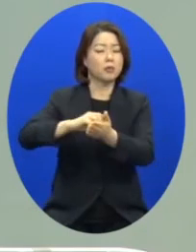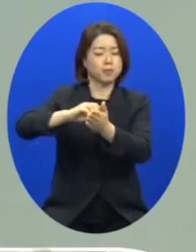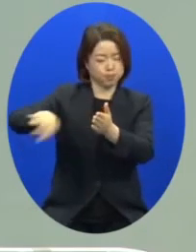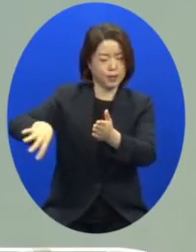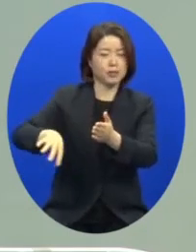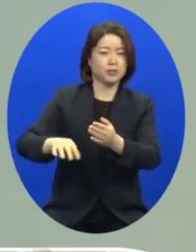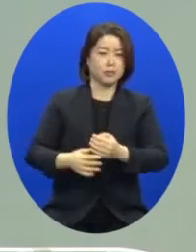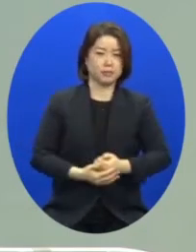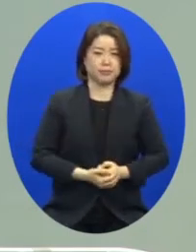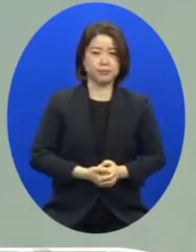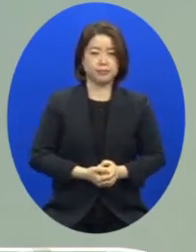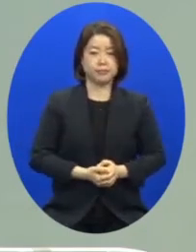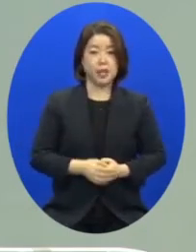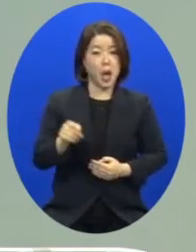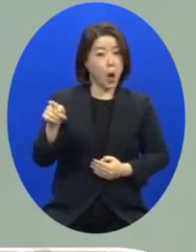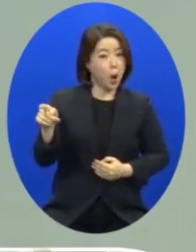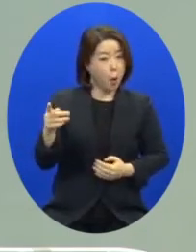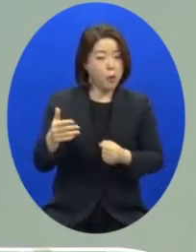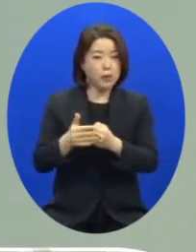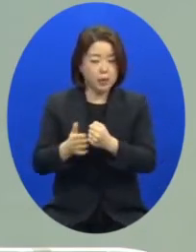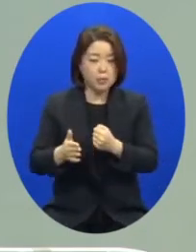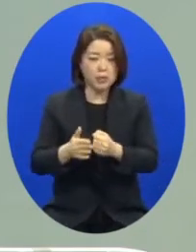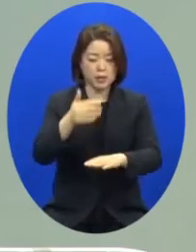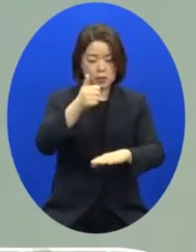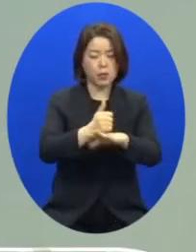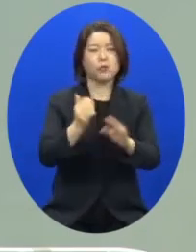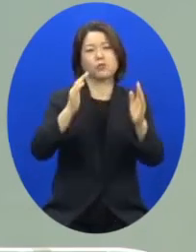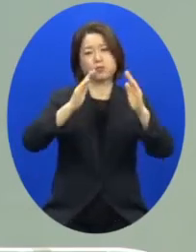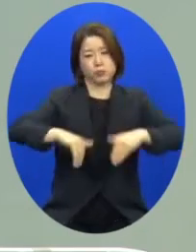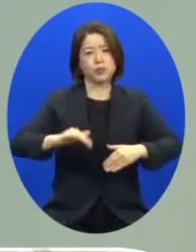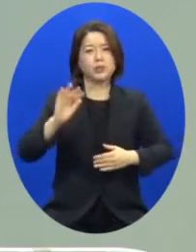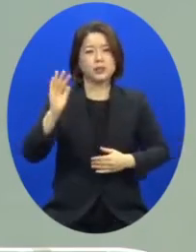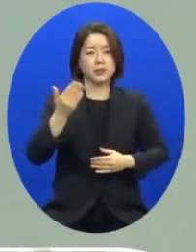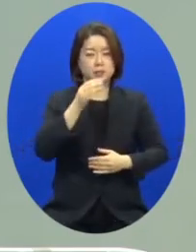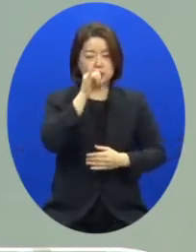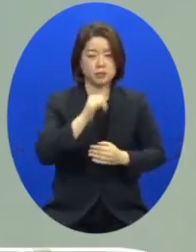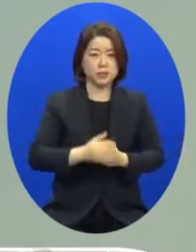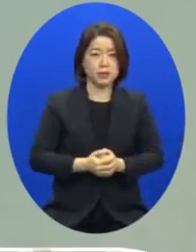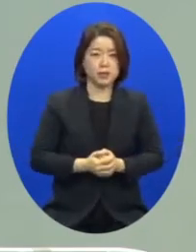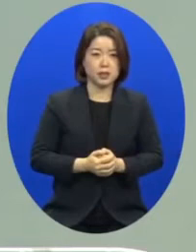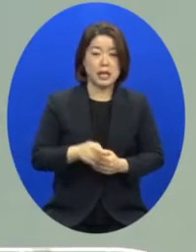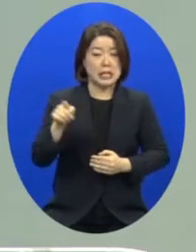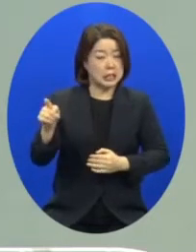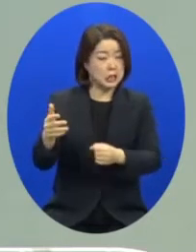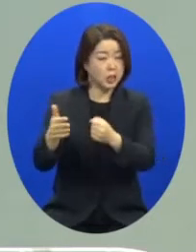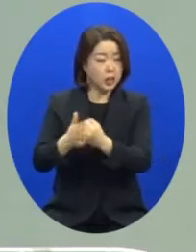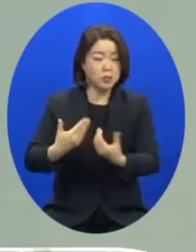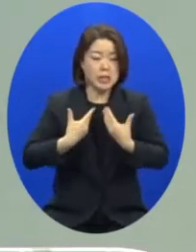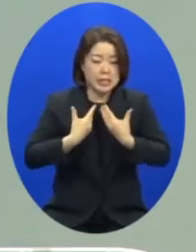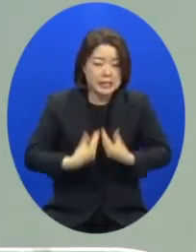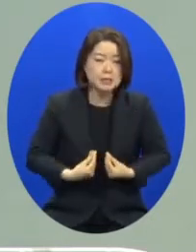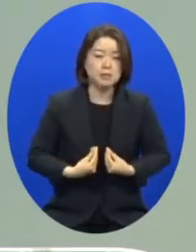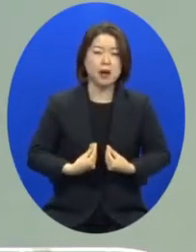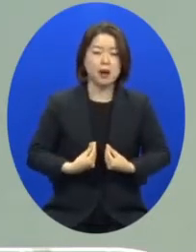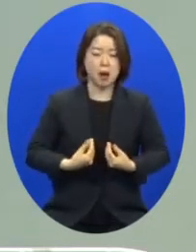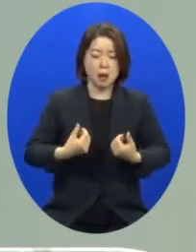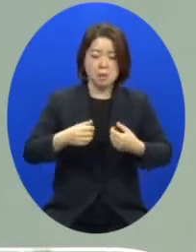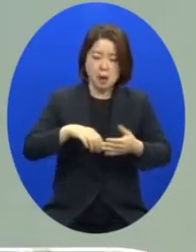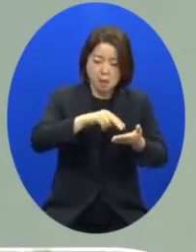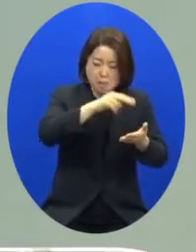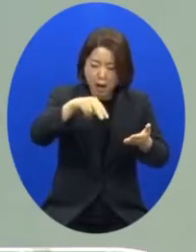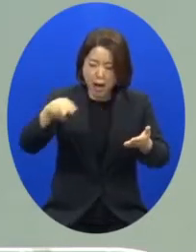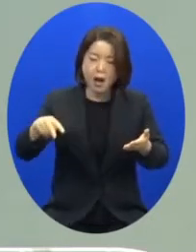합니다 그것 때문에 결국은 무너지는 겁니다 그것땜에 실망하고 좌절하고 낙심하고 방어하는